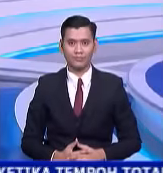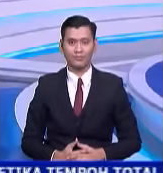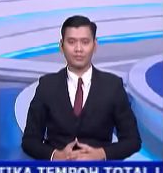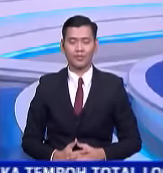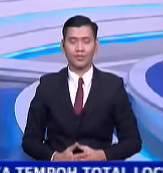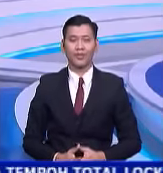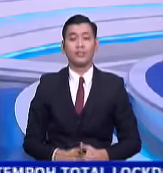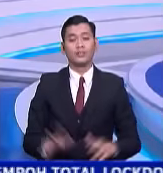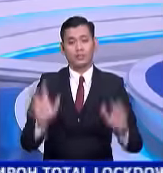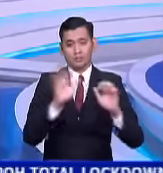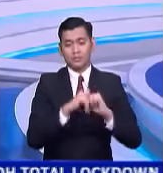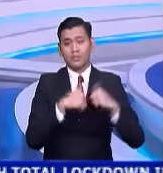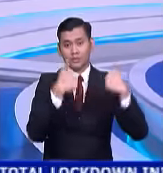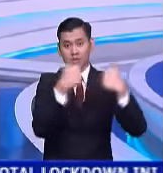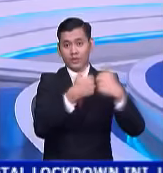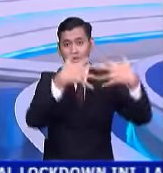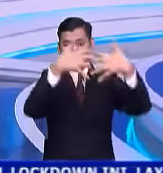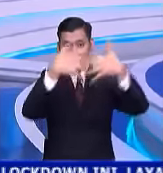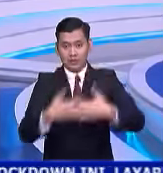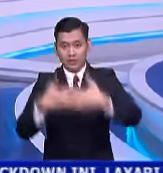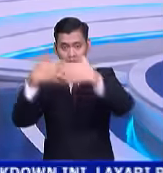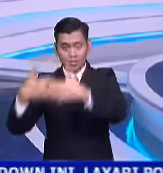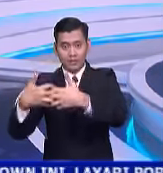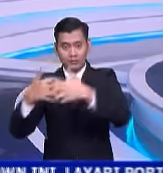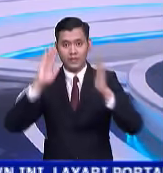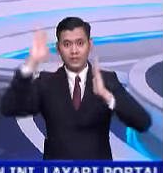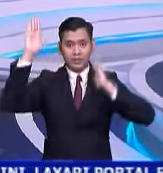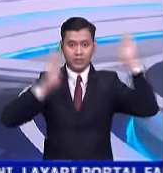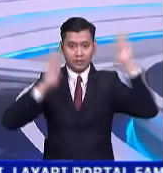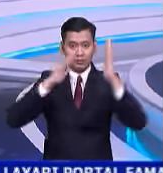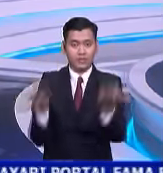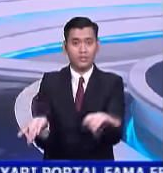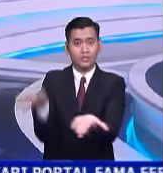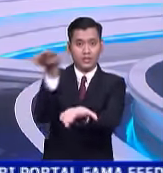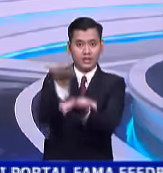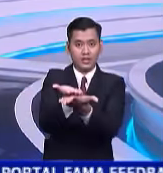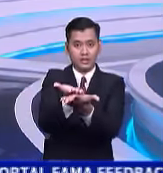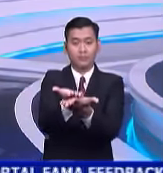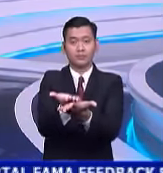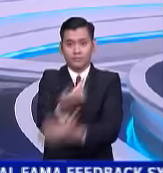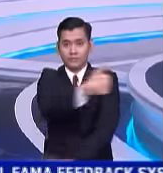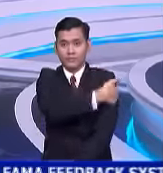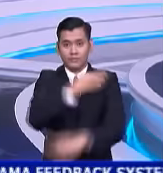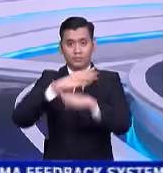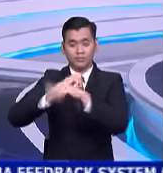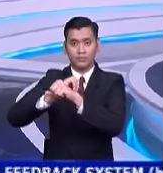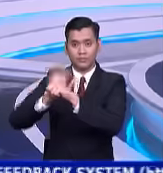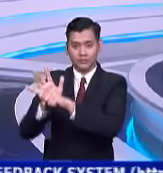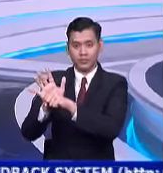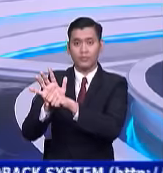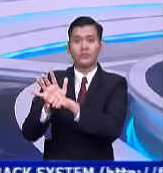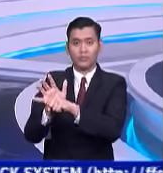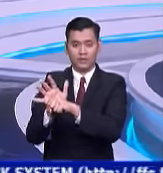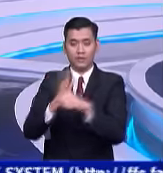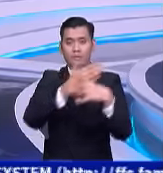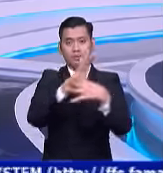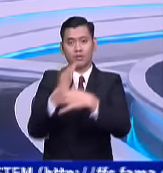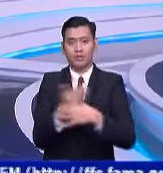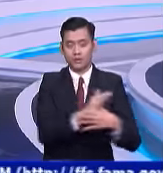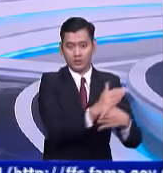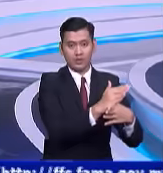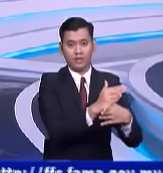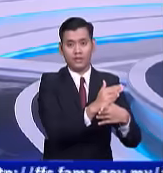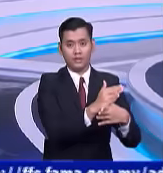Sementara itu, Persekutuan Pekilang-Pekilang Malaysia FMM mencadangkan pemberian vaksin secara model imunisasi perkongsian